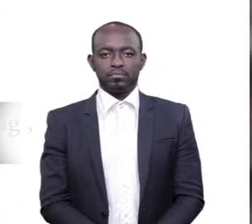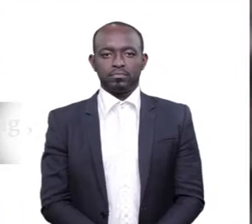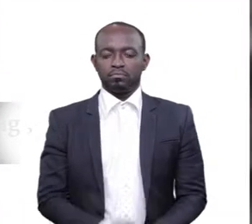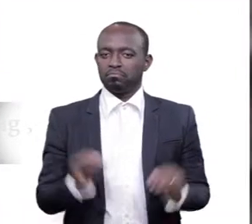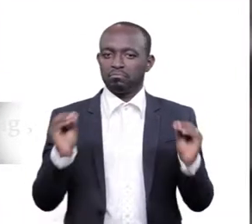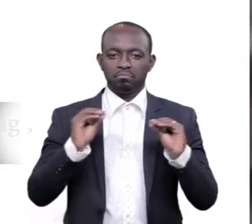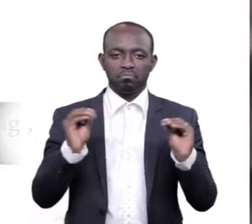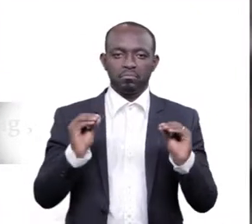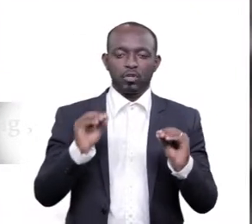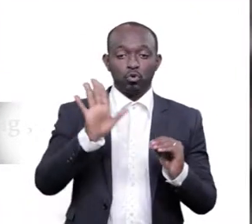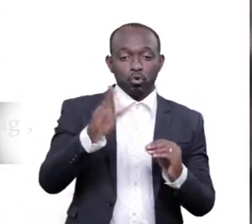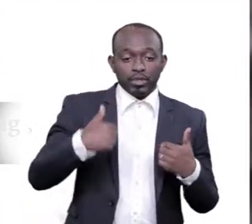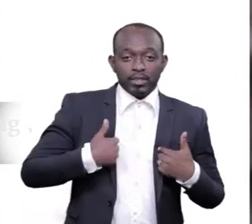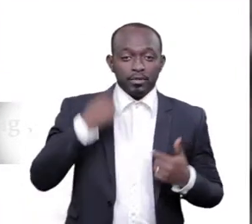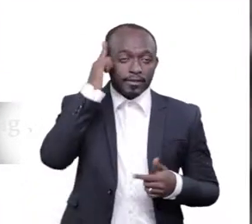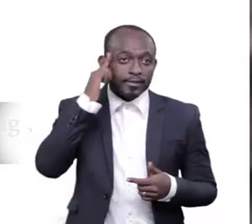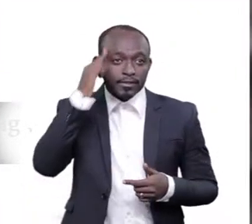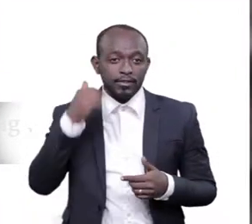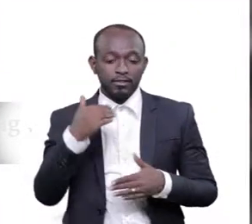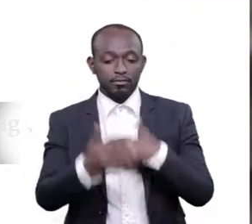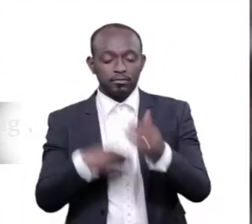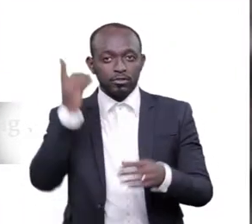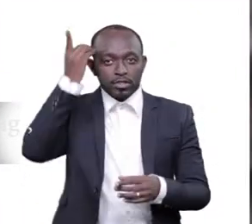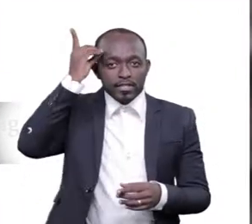mfite gahunda yo kwagura ibikorwa byanjye